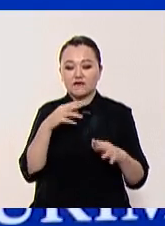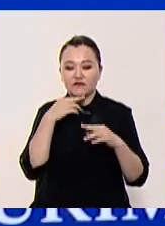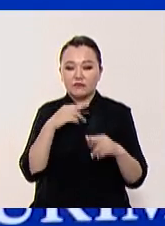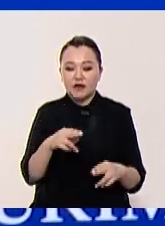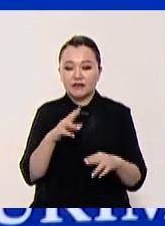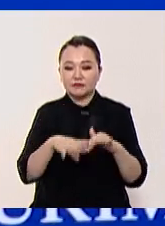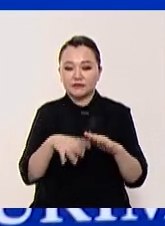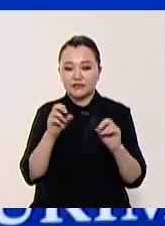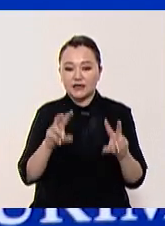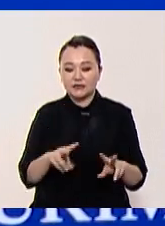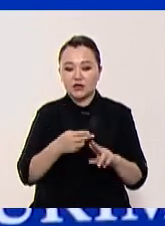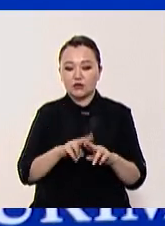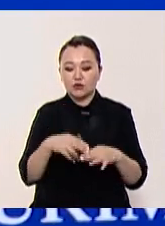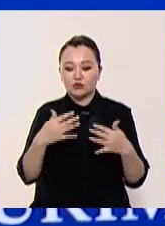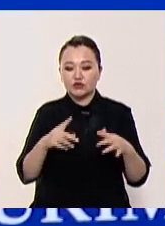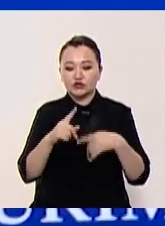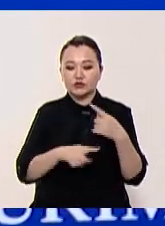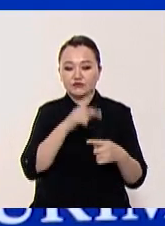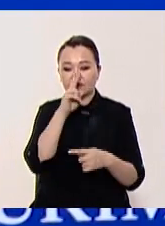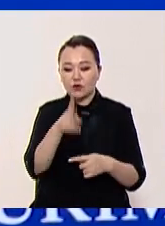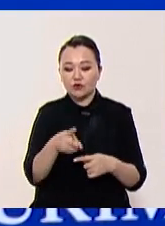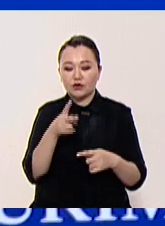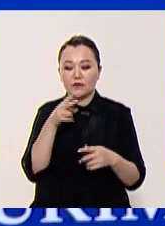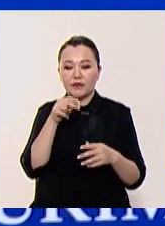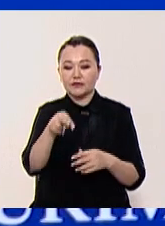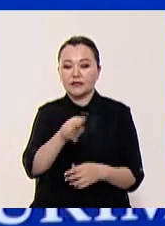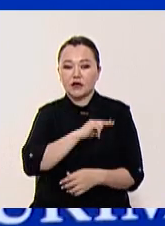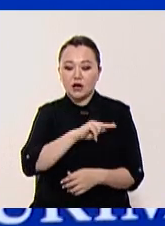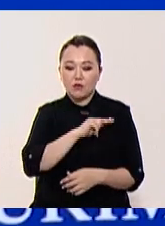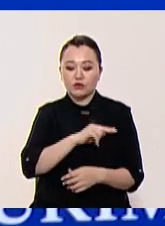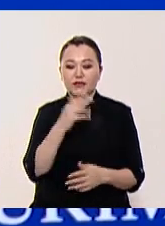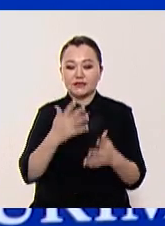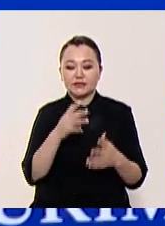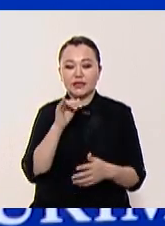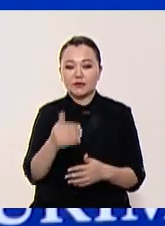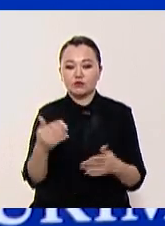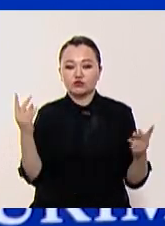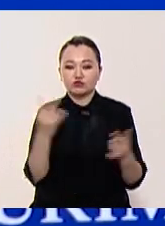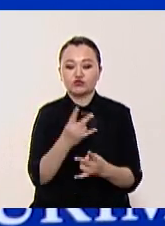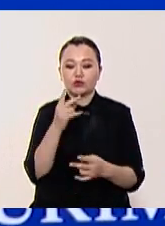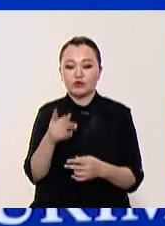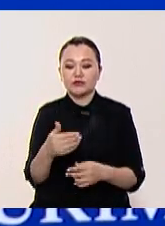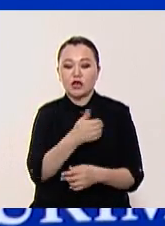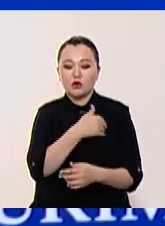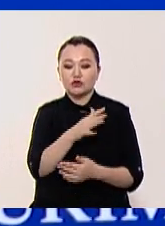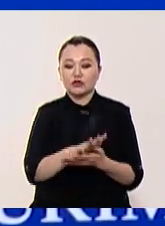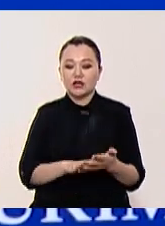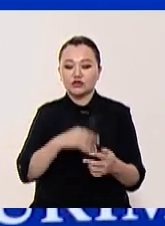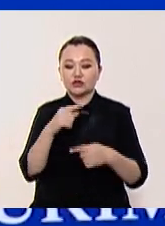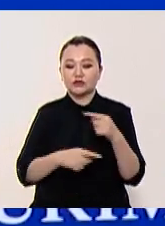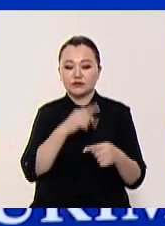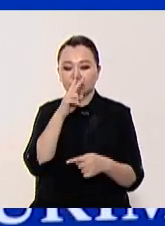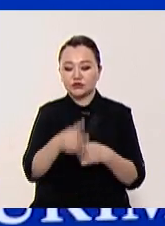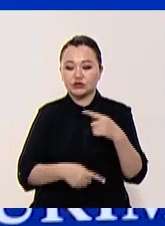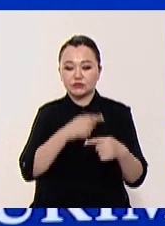специалиста, который уже через 2-2,5 года может выйти, пойти работать. Но если ему будет необходимость, и он захочет дальше, через 2 года,